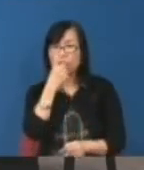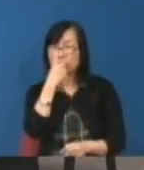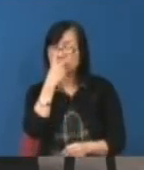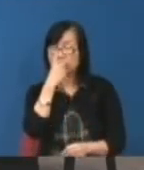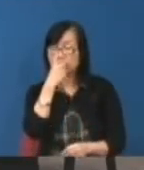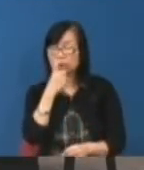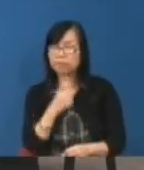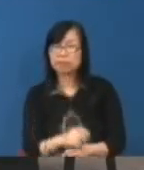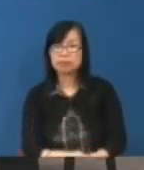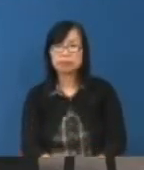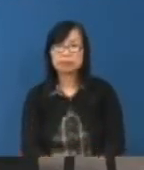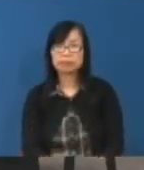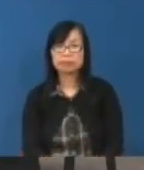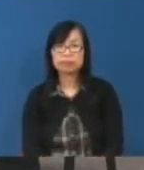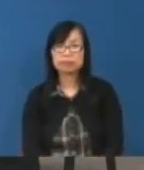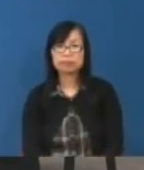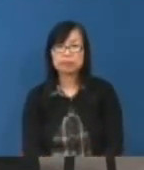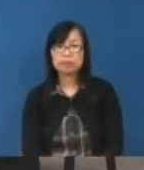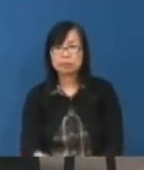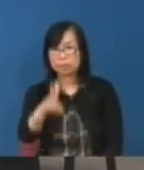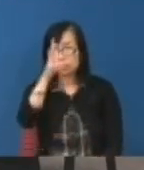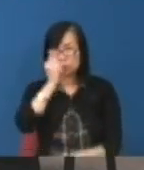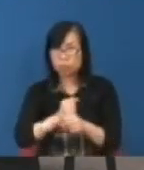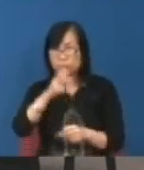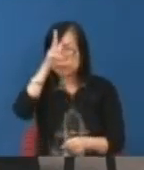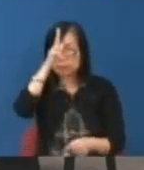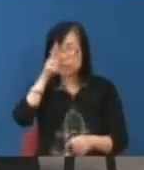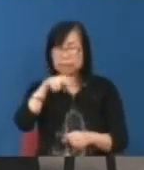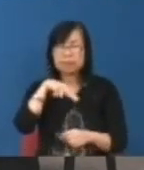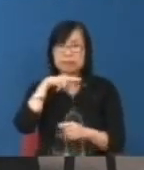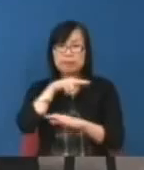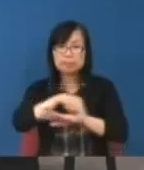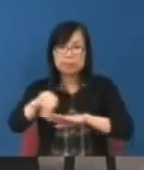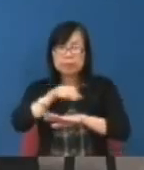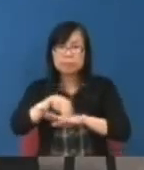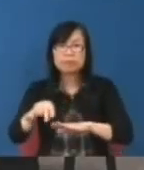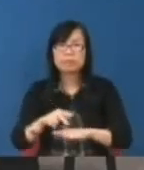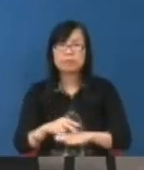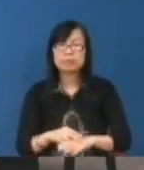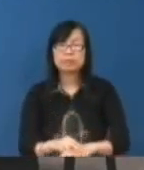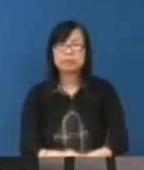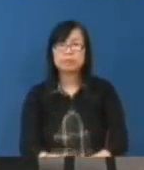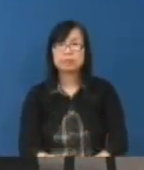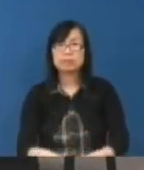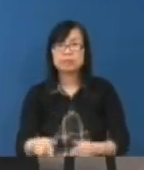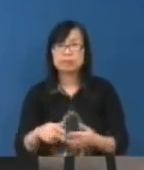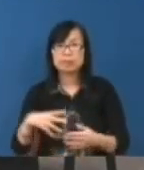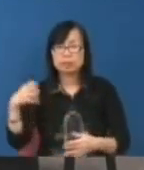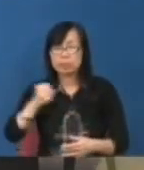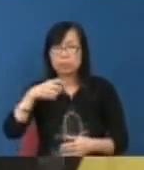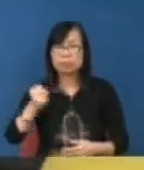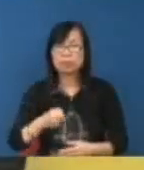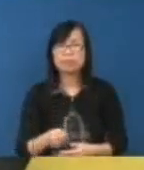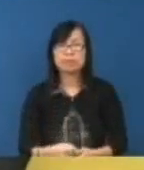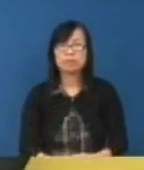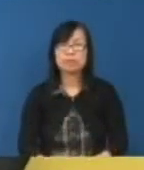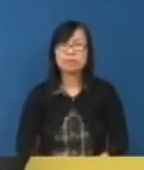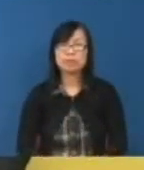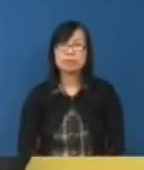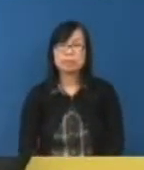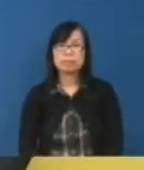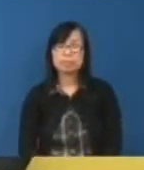是做政制的政制事務司司長，咁就為彭定安效